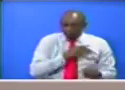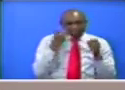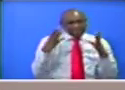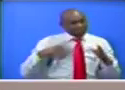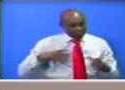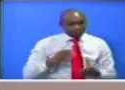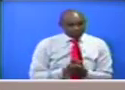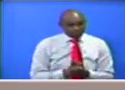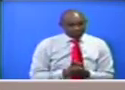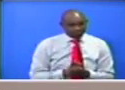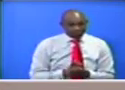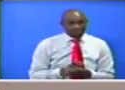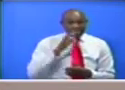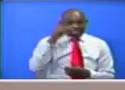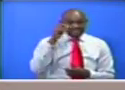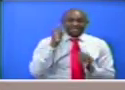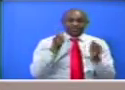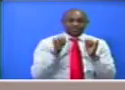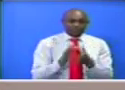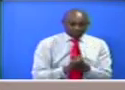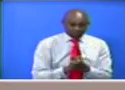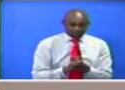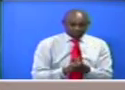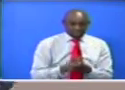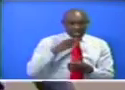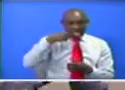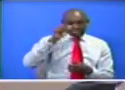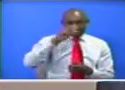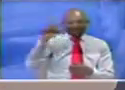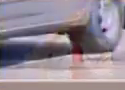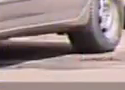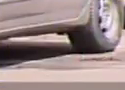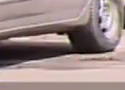many. Sharon Momani, KTN News, at Hazina Estate, Nairobi.